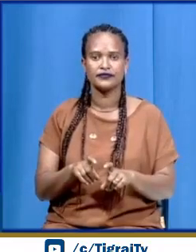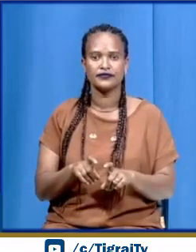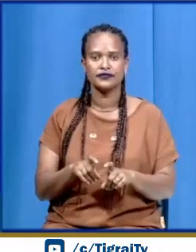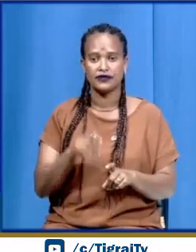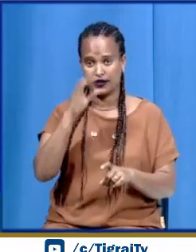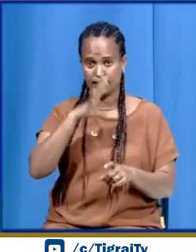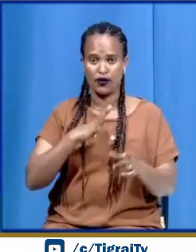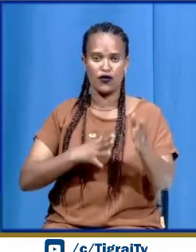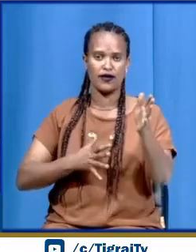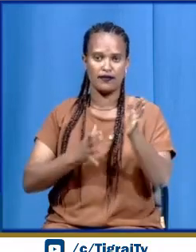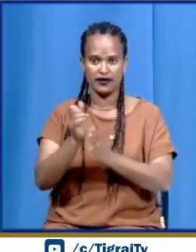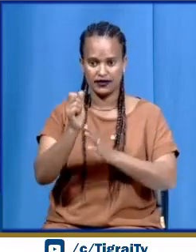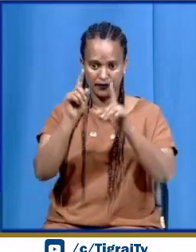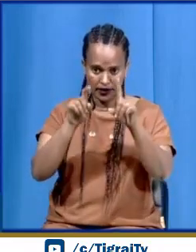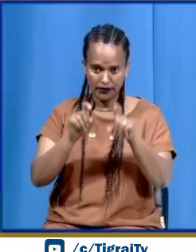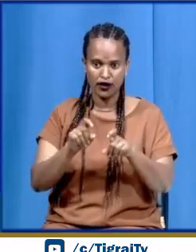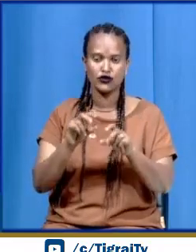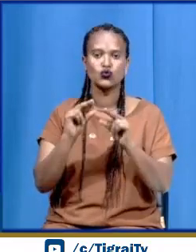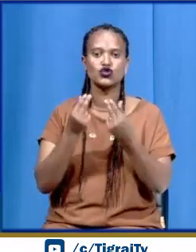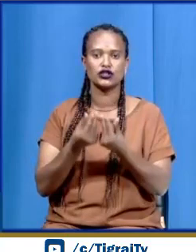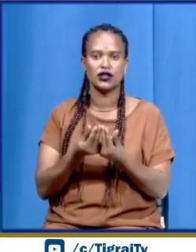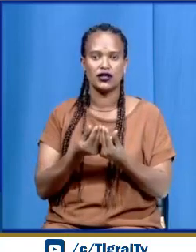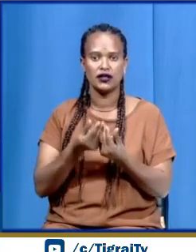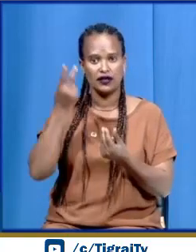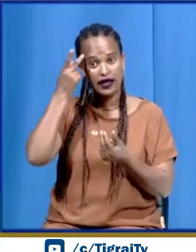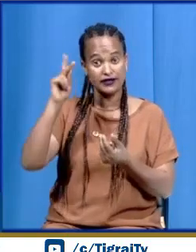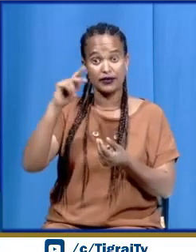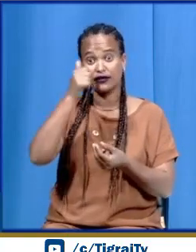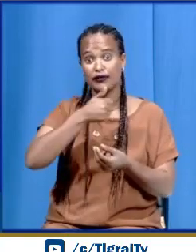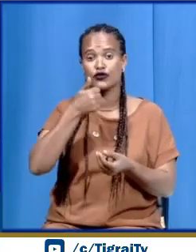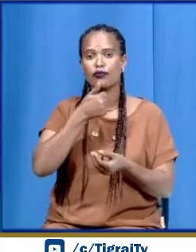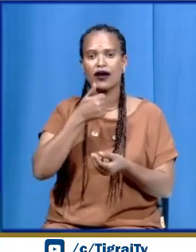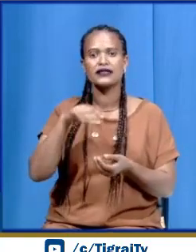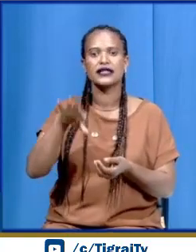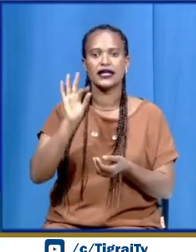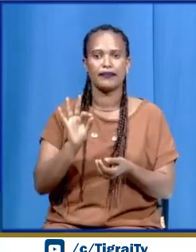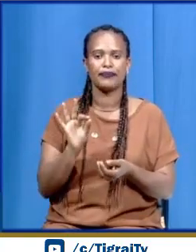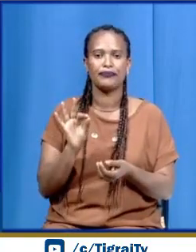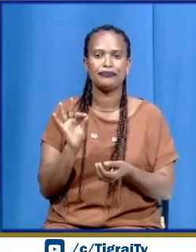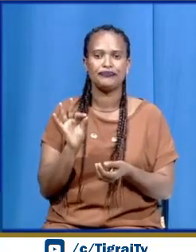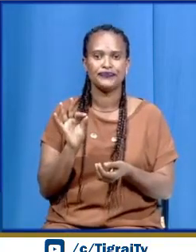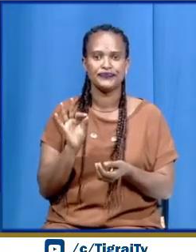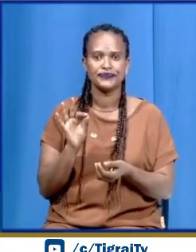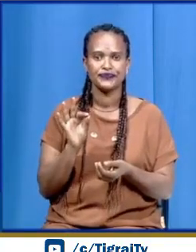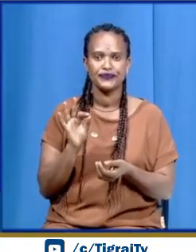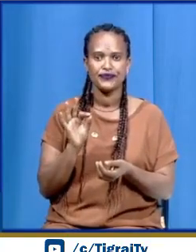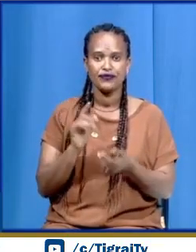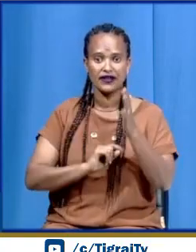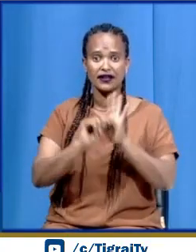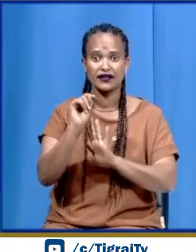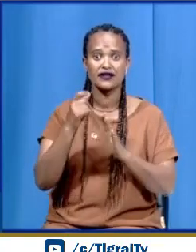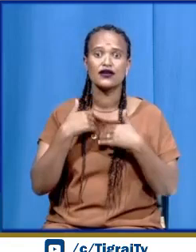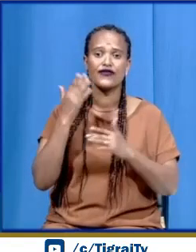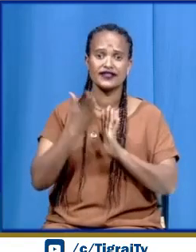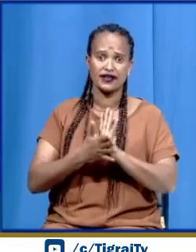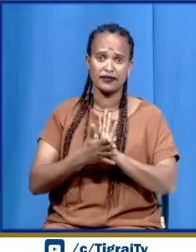ናይ ሰብኣዊ መሰል መርማሪ ጉጅለ መርማሪ ኤክስፐርት ኣብ ኢትዮጵያ ዝርከብ እቲ ናይ ትግራይ ዘሎ